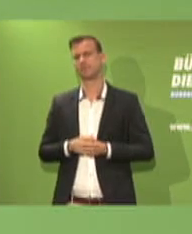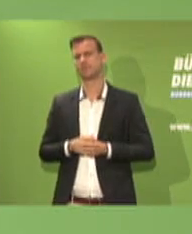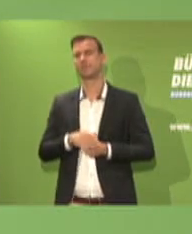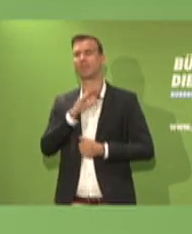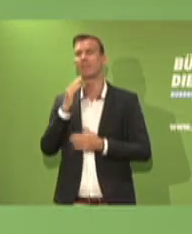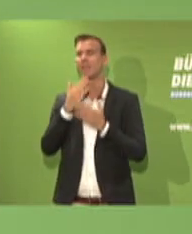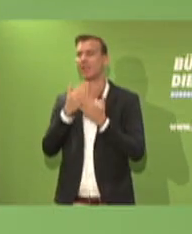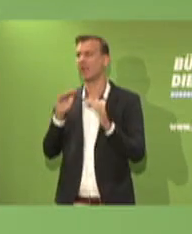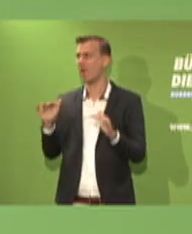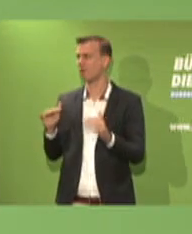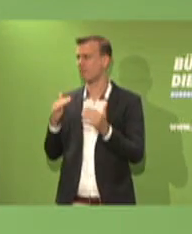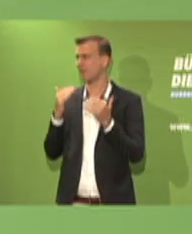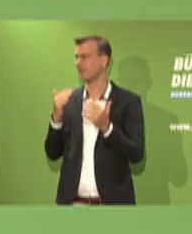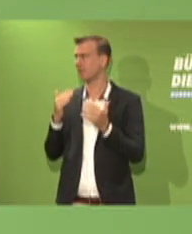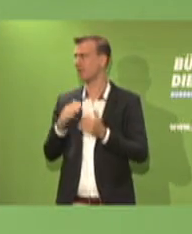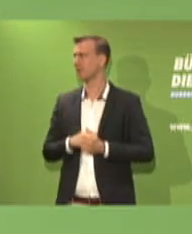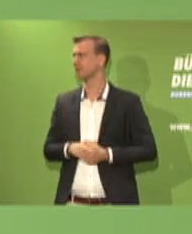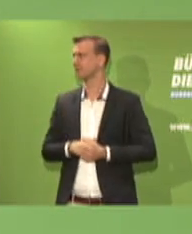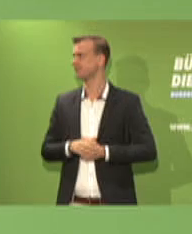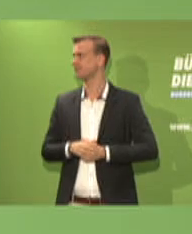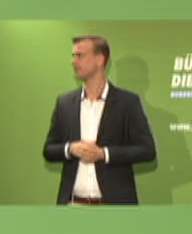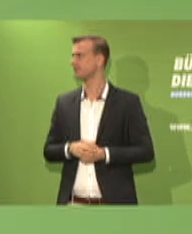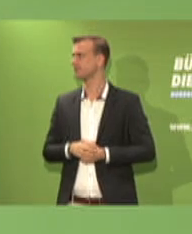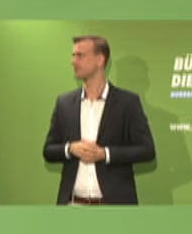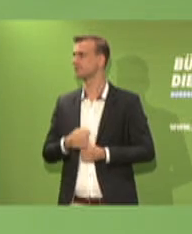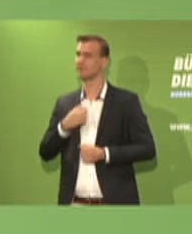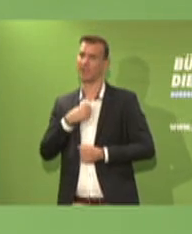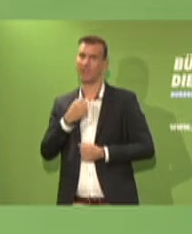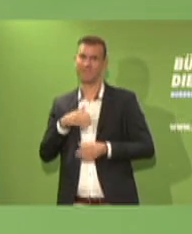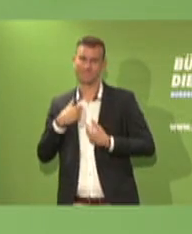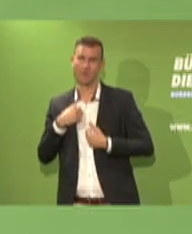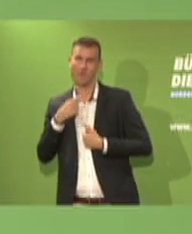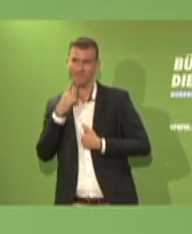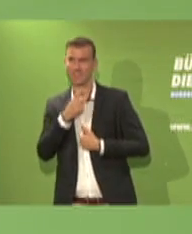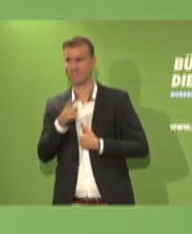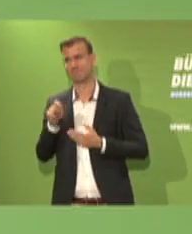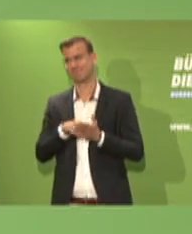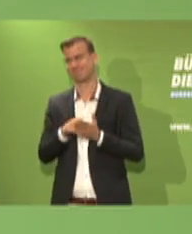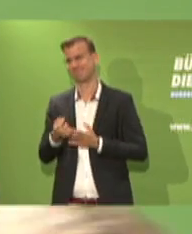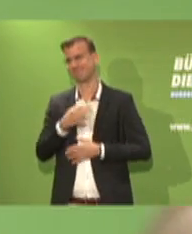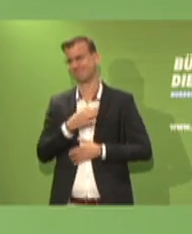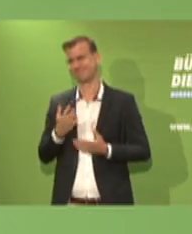Vielen Dank für die Aufmerksamkeit und ich freue mich, wenn ihr mir euer Votum gebt.